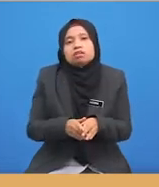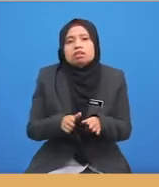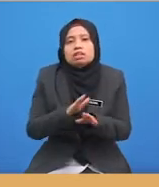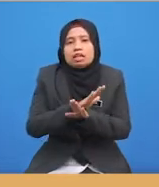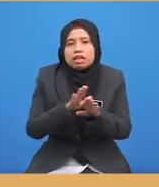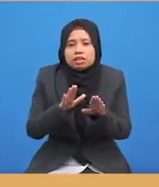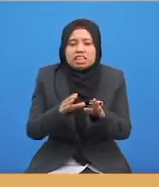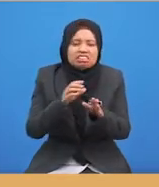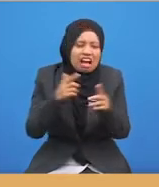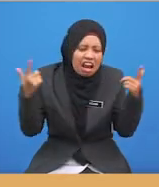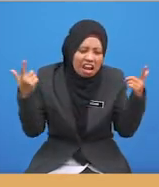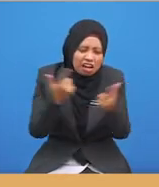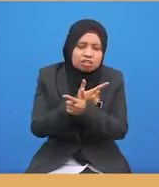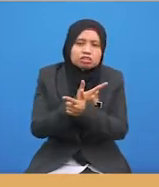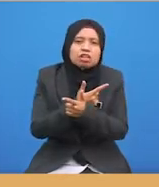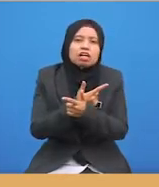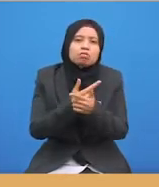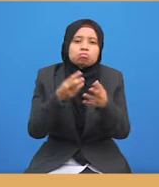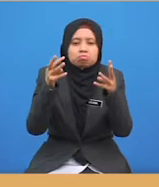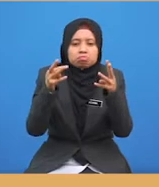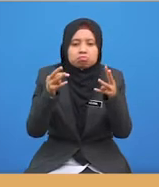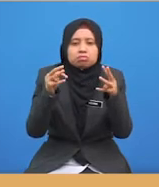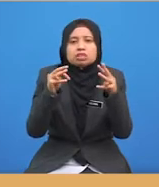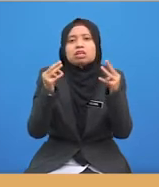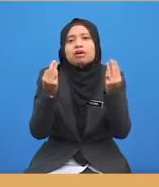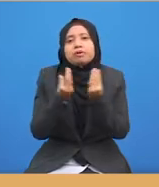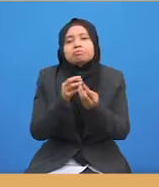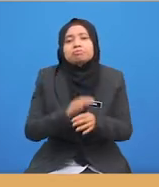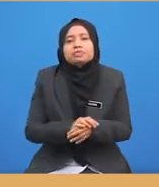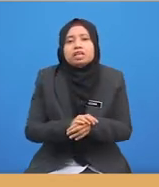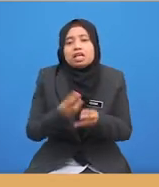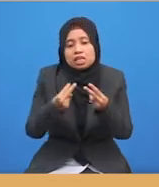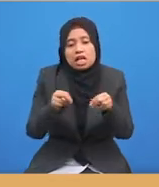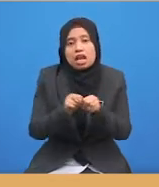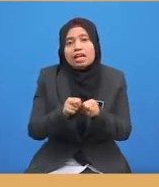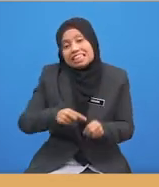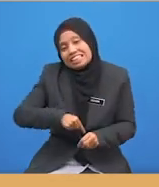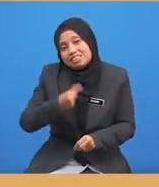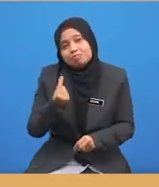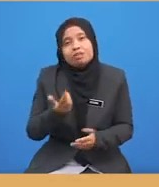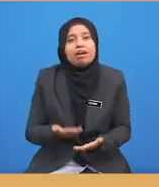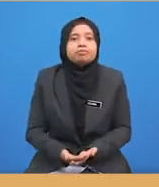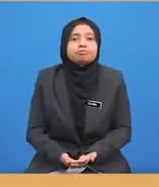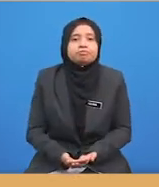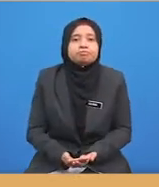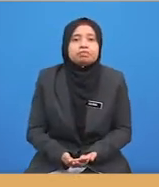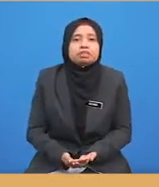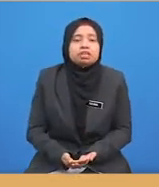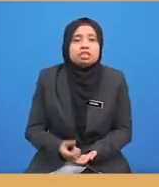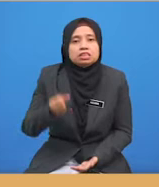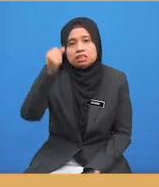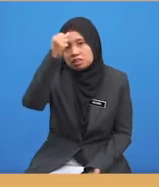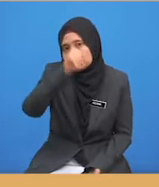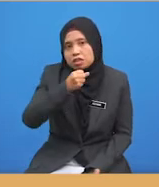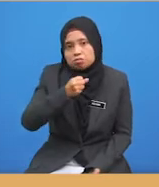tidak melanggar norma masyarakat. Akhir sekali, nilai kegembiraan. Sikap